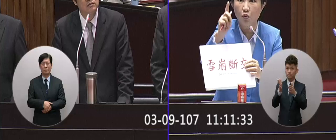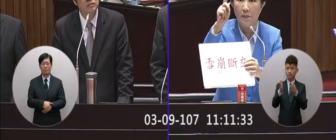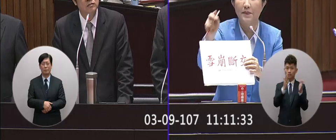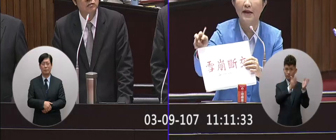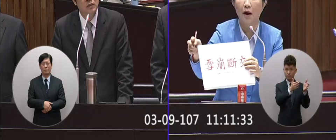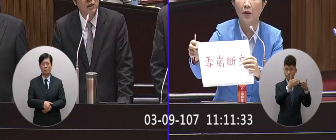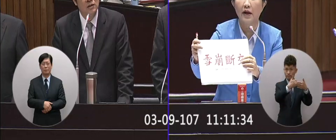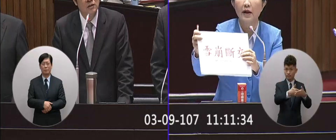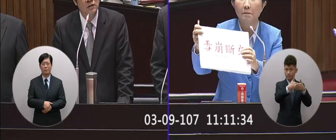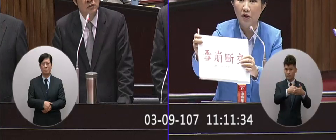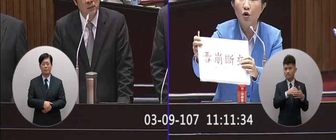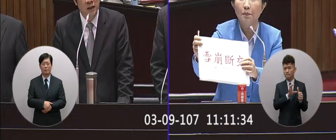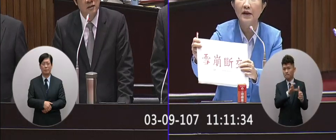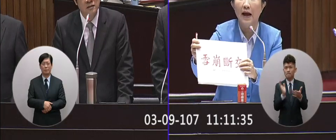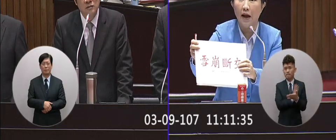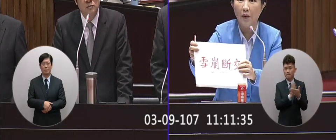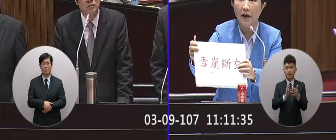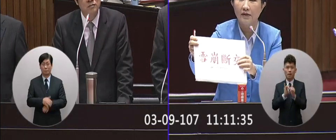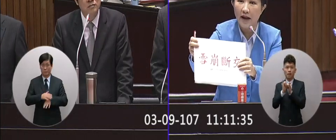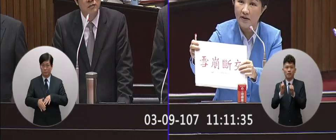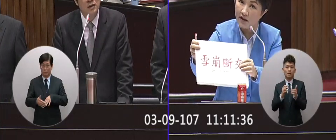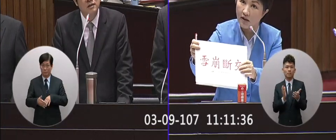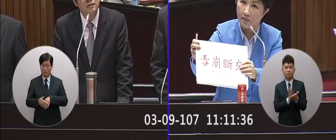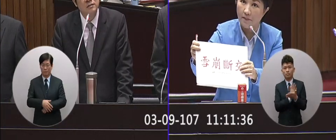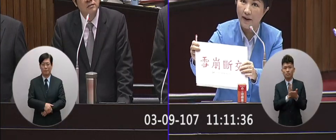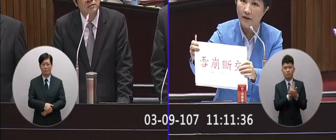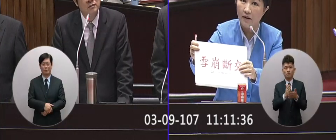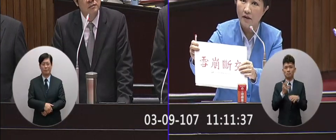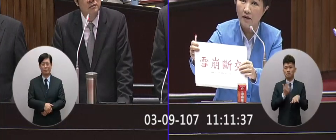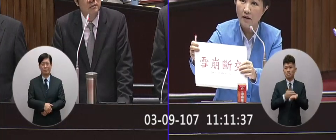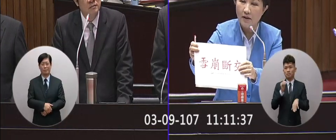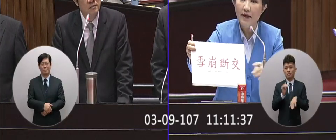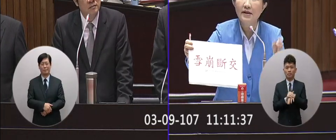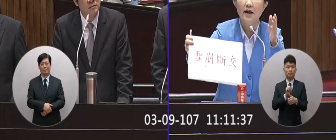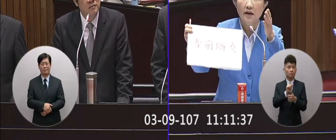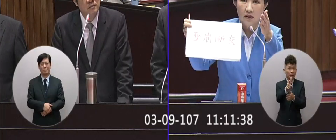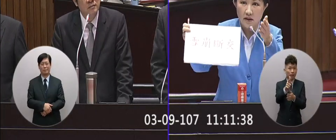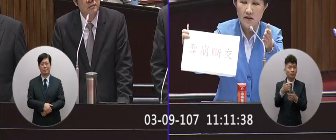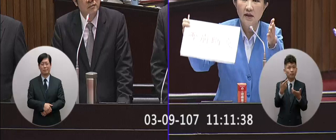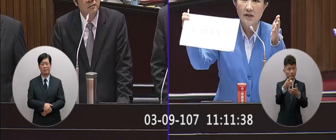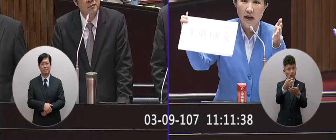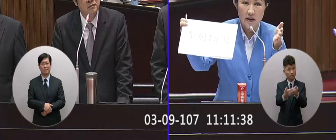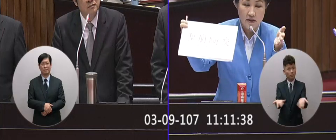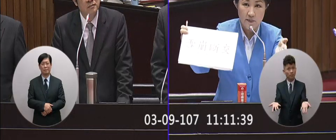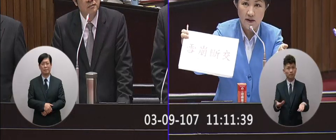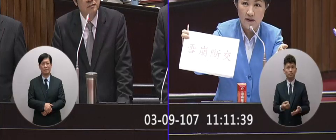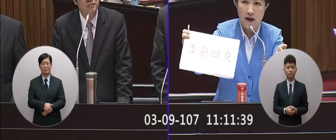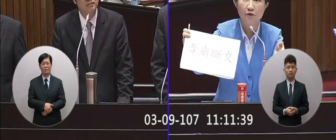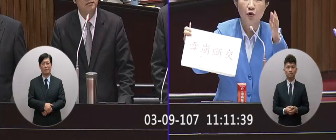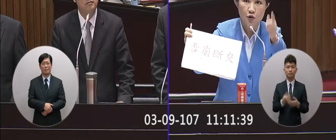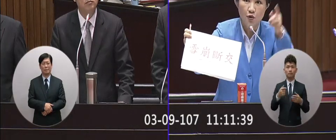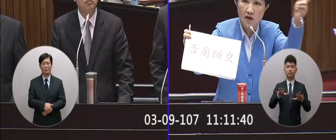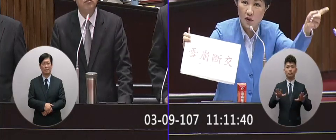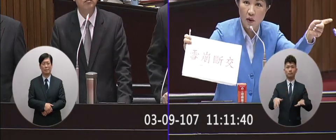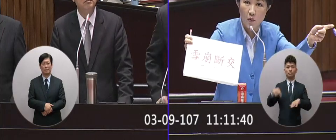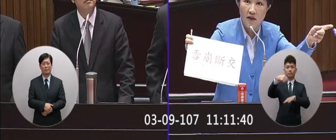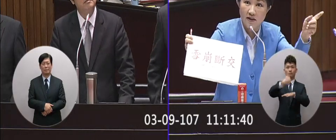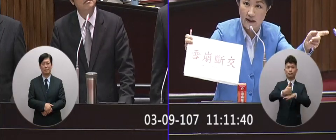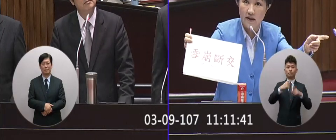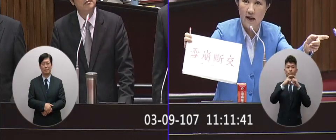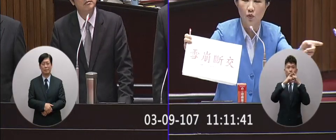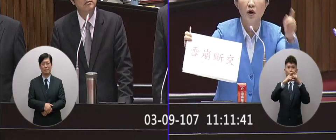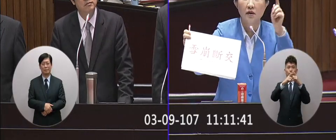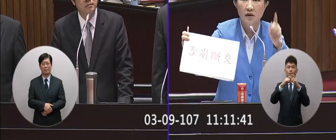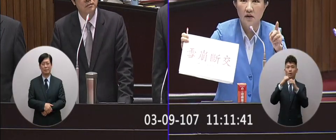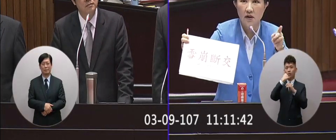打中共，我们比你还会，民众比你还会了。但是你要怎么办呢？现在你今天在这边的答复，就是你对国